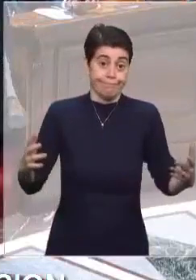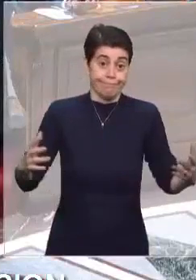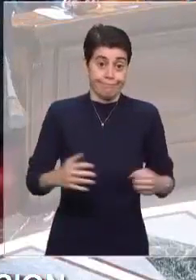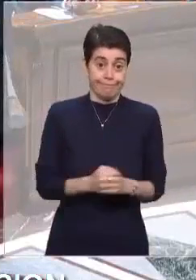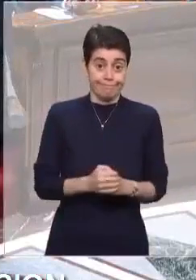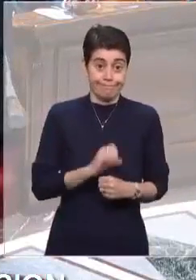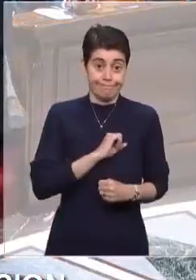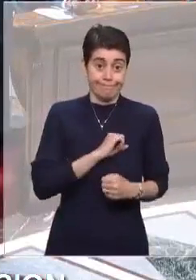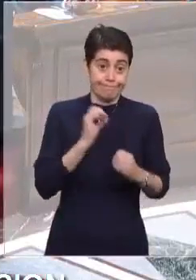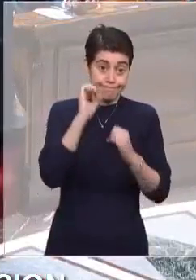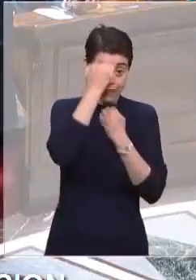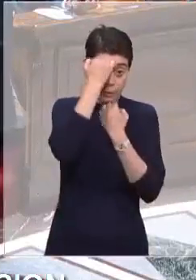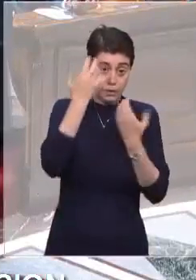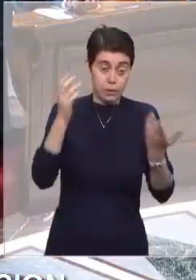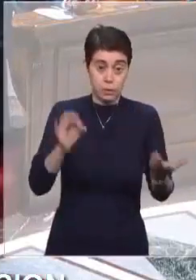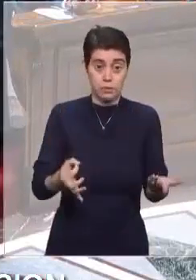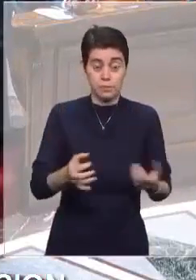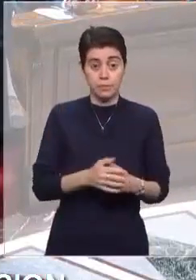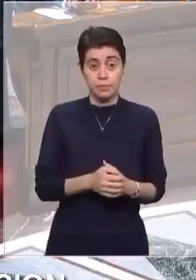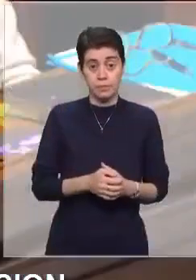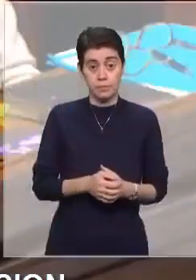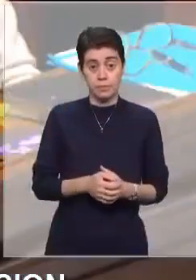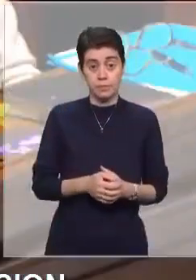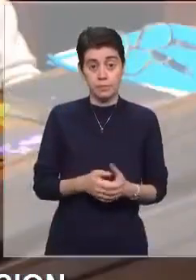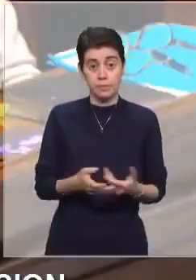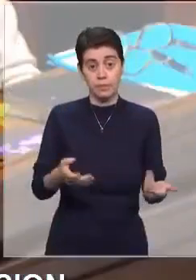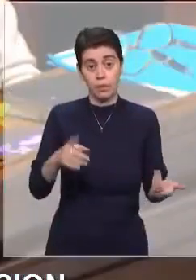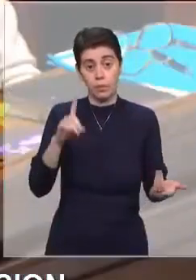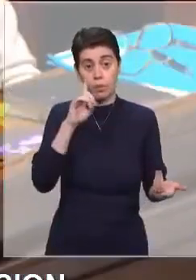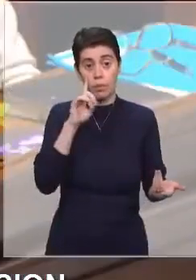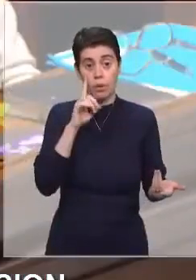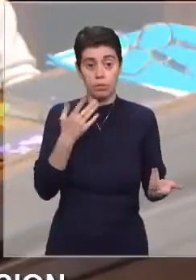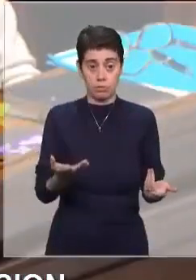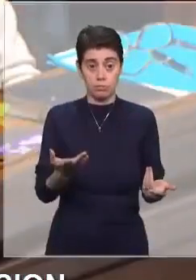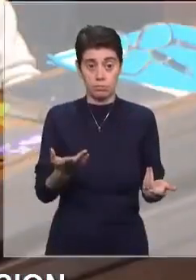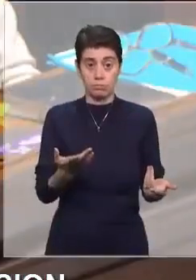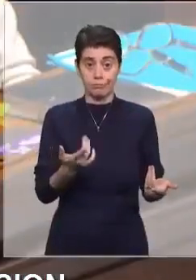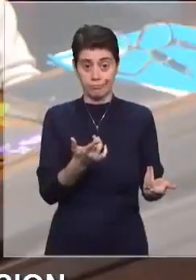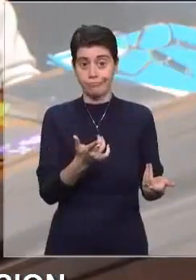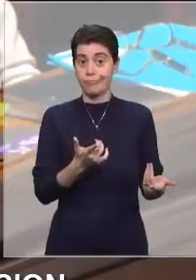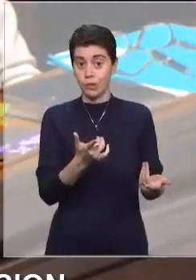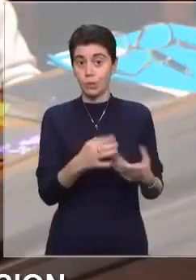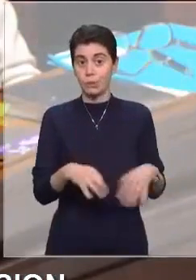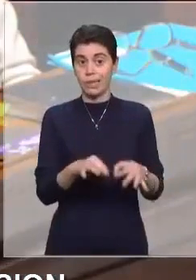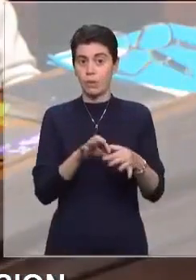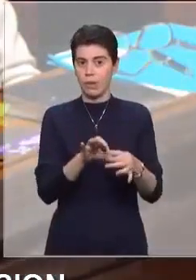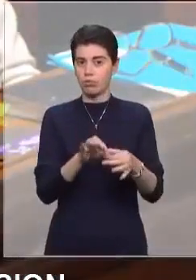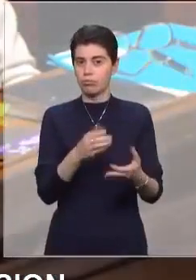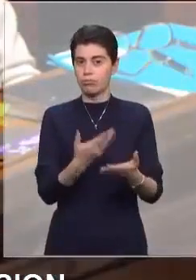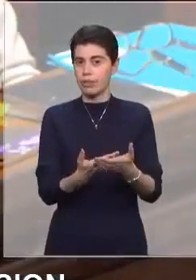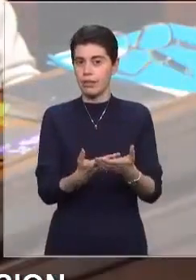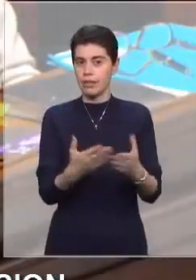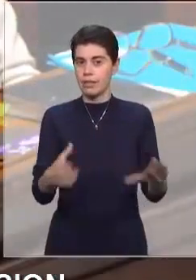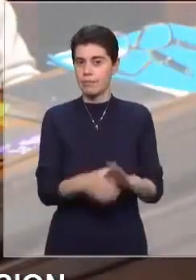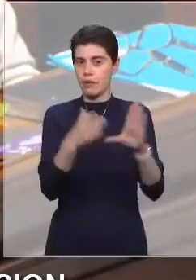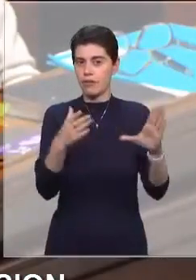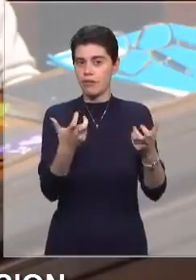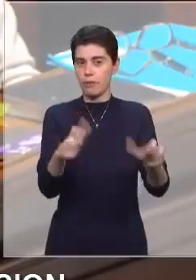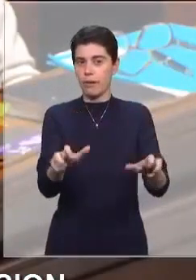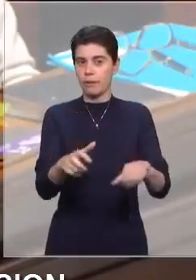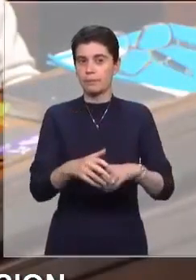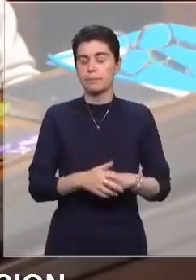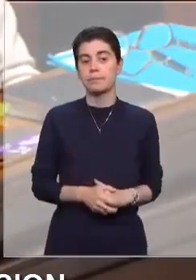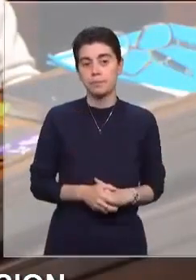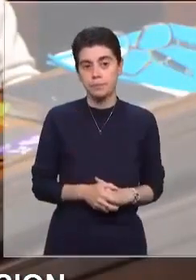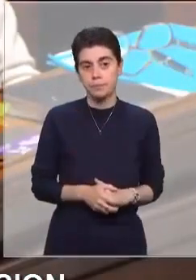parce que cela ne correspond pas à l'importance que nous attachons aux relations entre nos deux nations. Ces relations entre nos